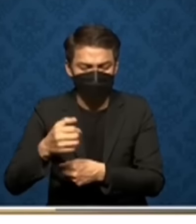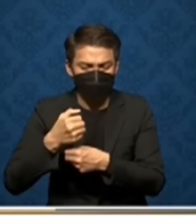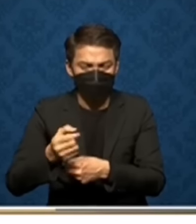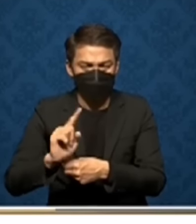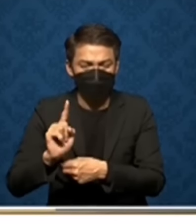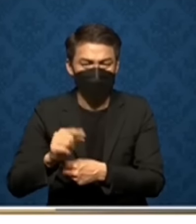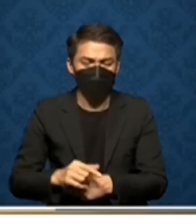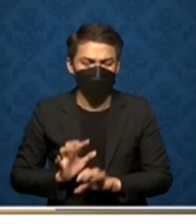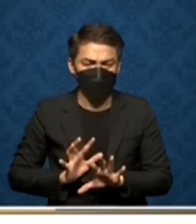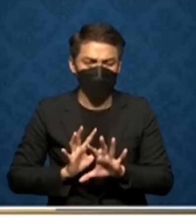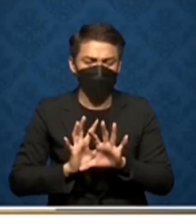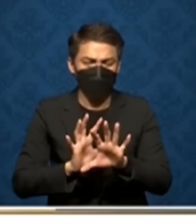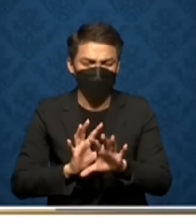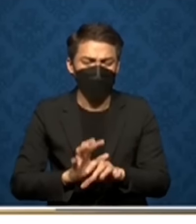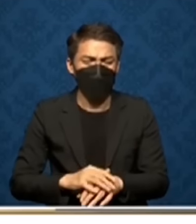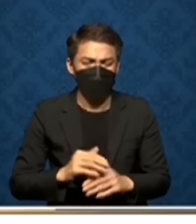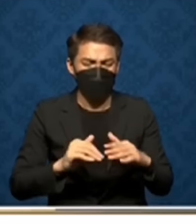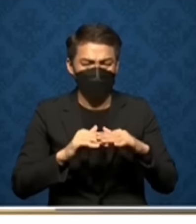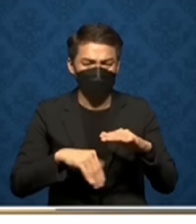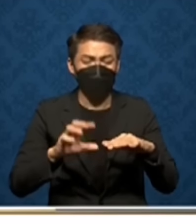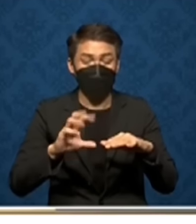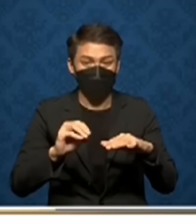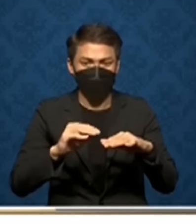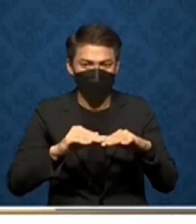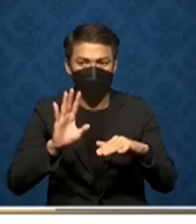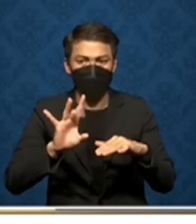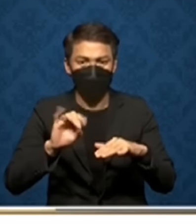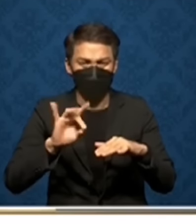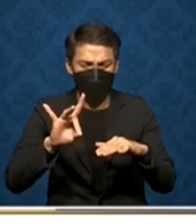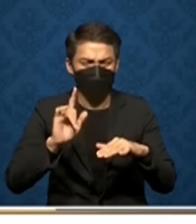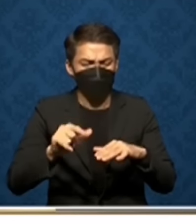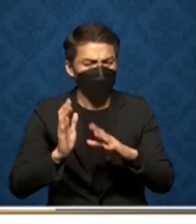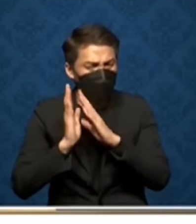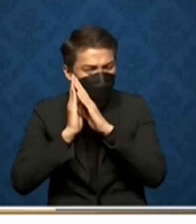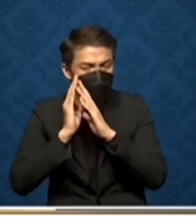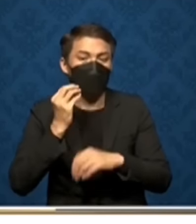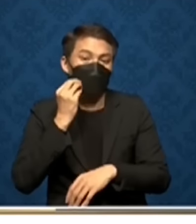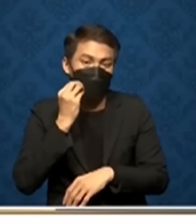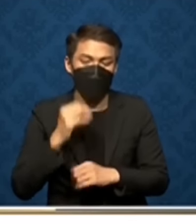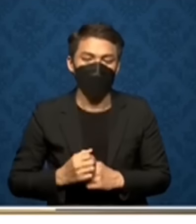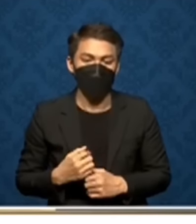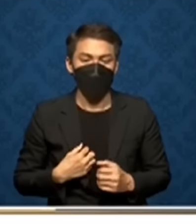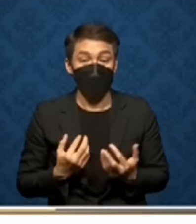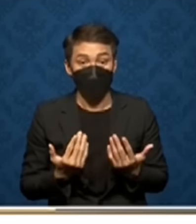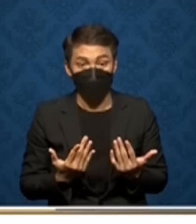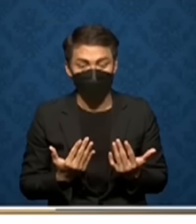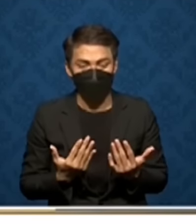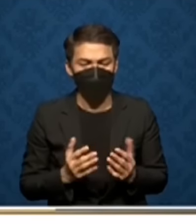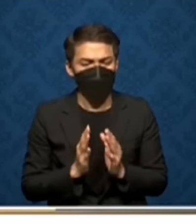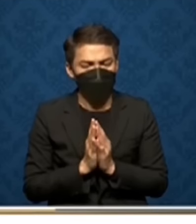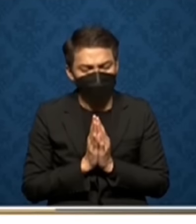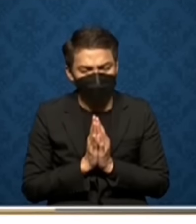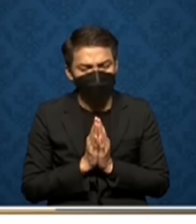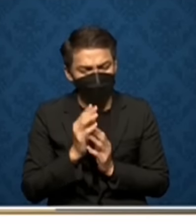ต่ำ50อายุสูง88ปีเขาควรจะนอนอยู่กับบ้านเขาควรจะรอปฏิบัติธรรมสุดท้าย